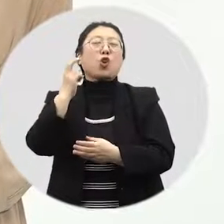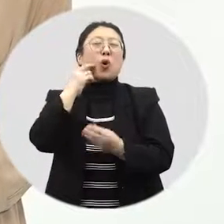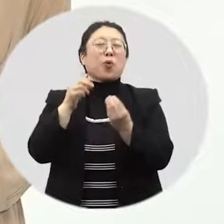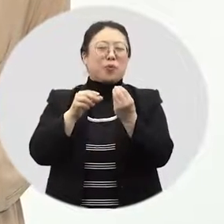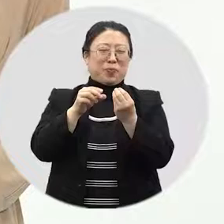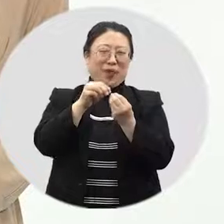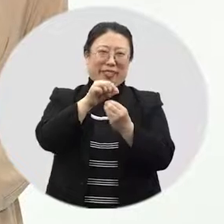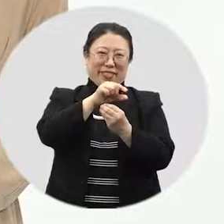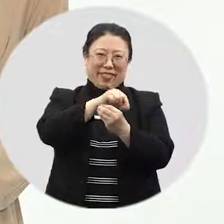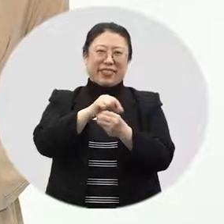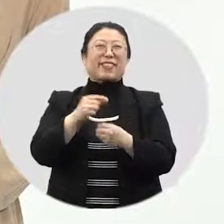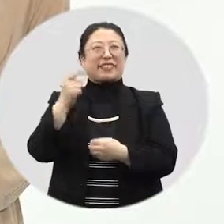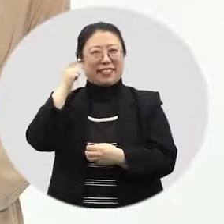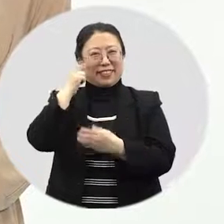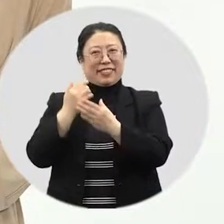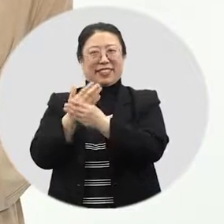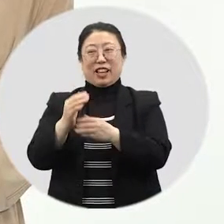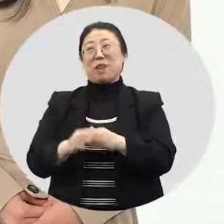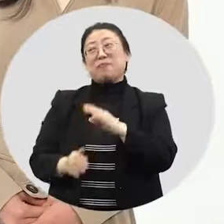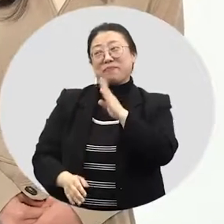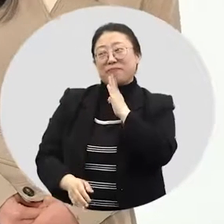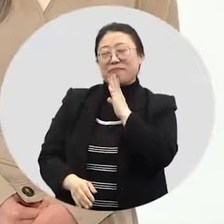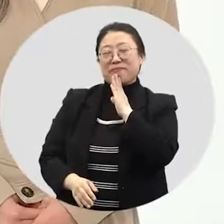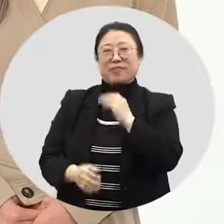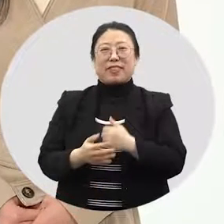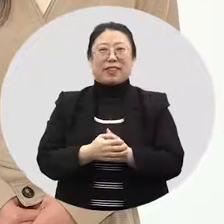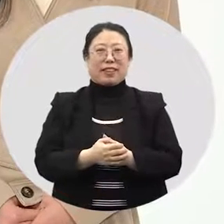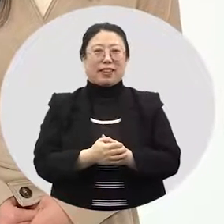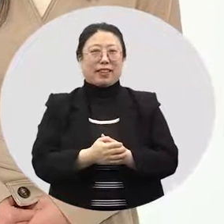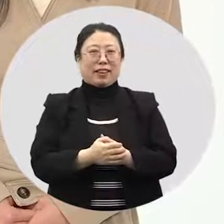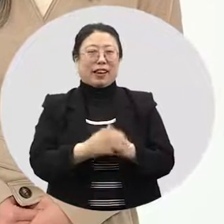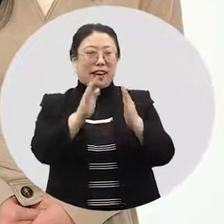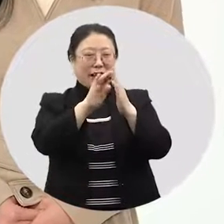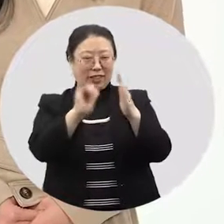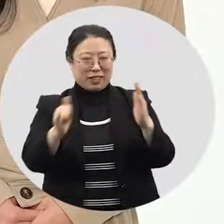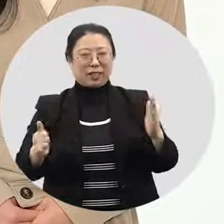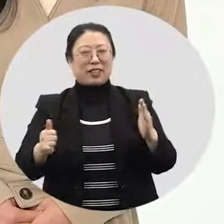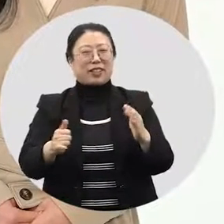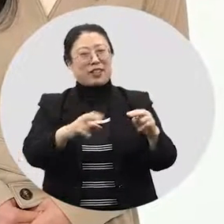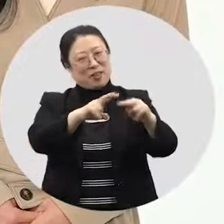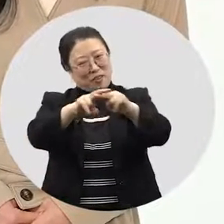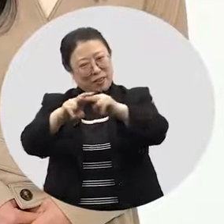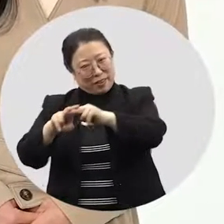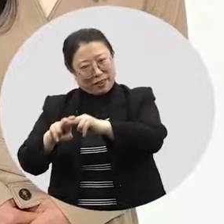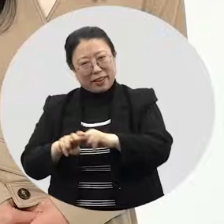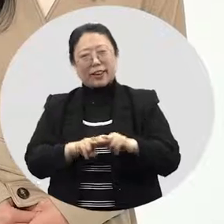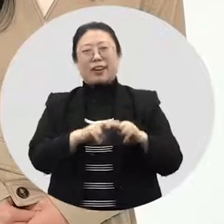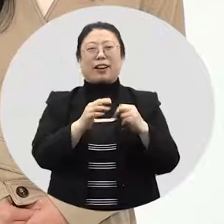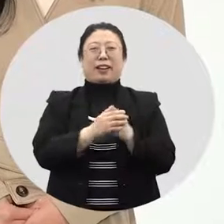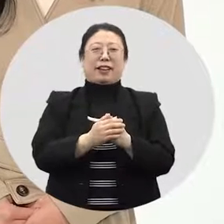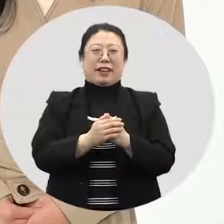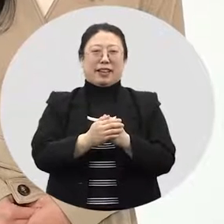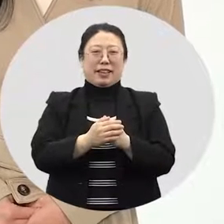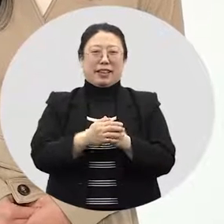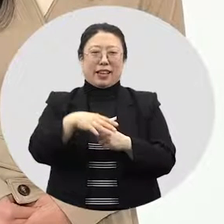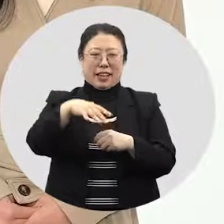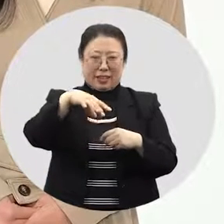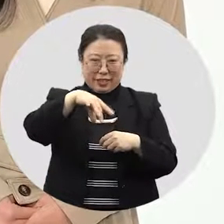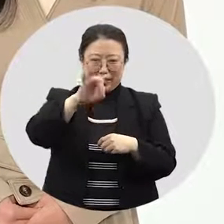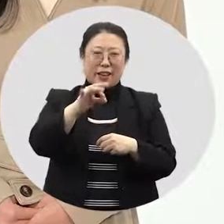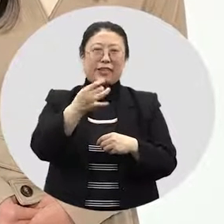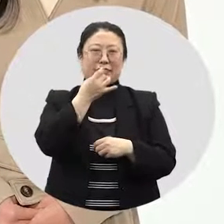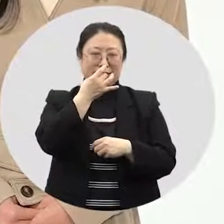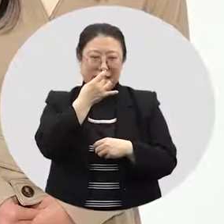저는 송편이 생각나요 맞아요 추석에는 가족들이 옹기종기